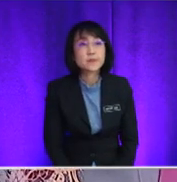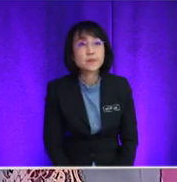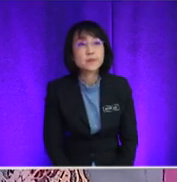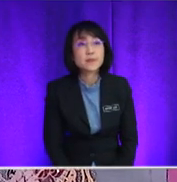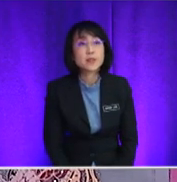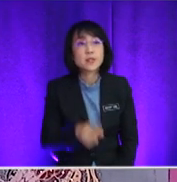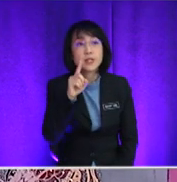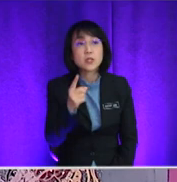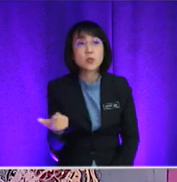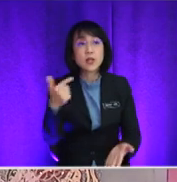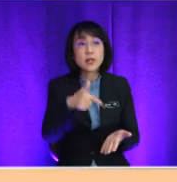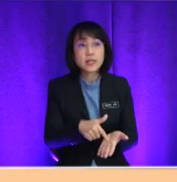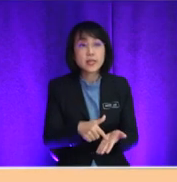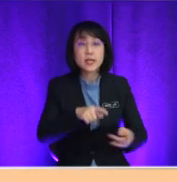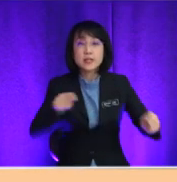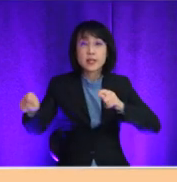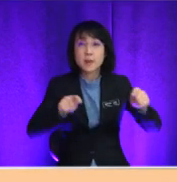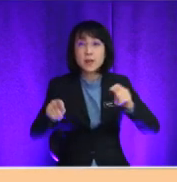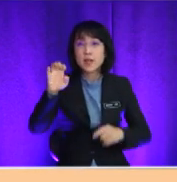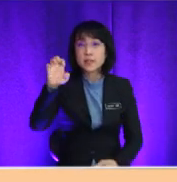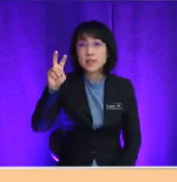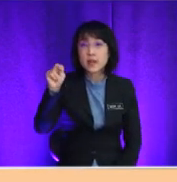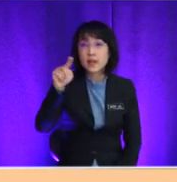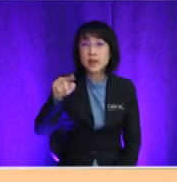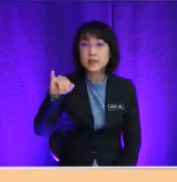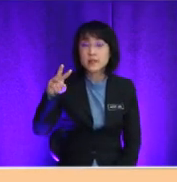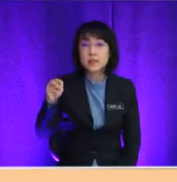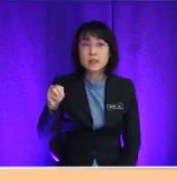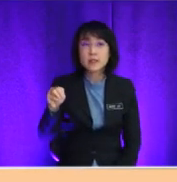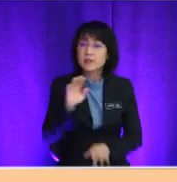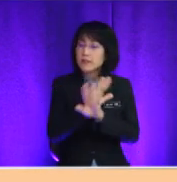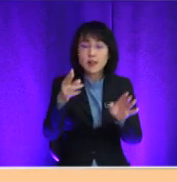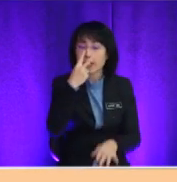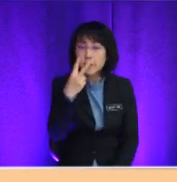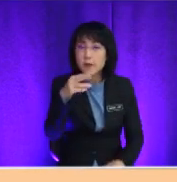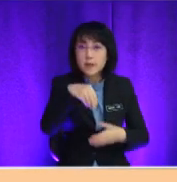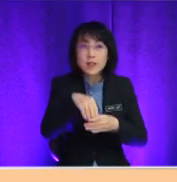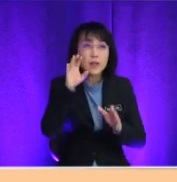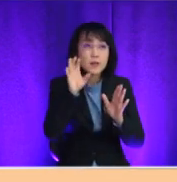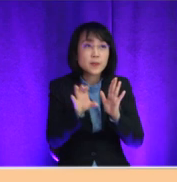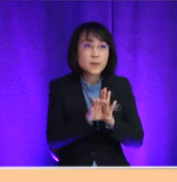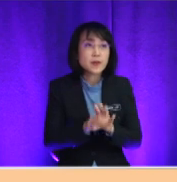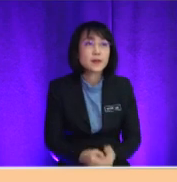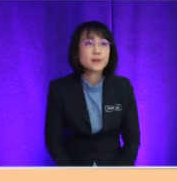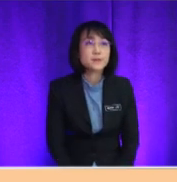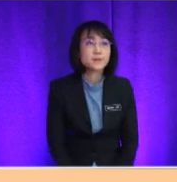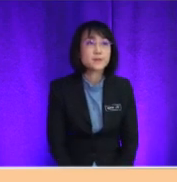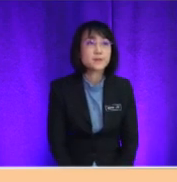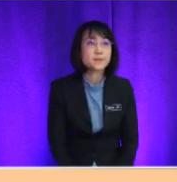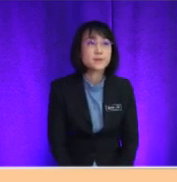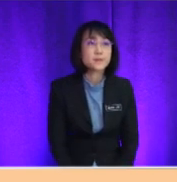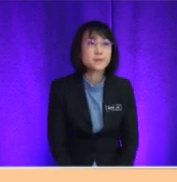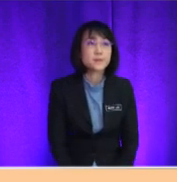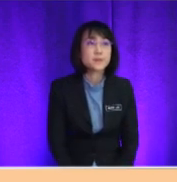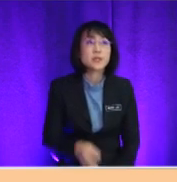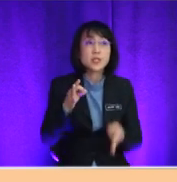dan juga kita nampak sebab tidak boleh gambar kita putih Kalau sepatunya kalau gambar